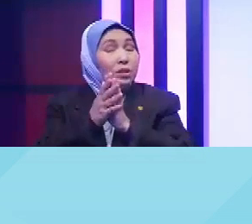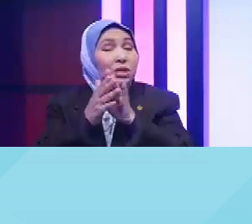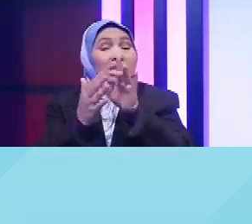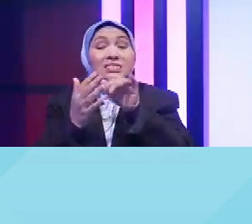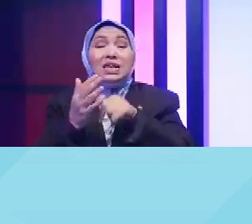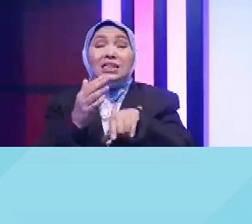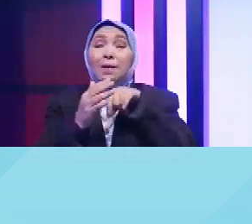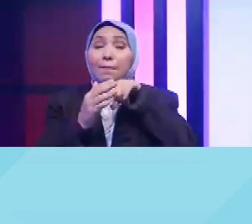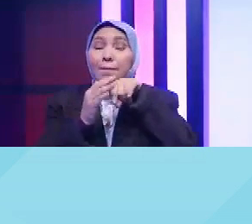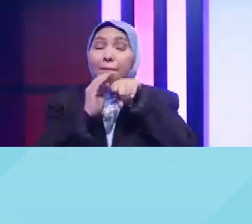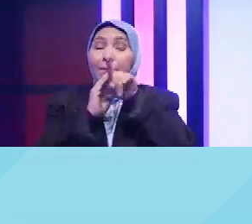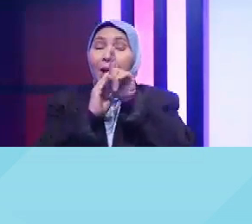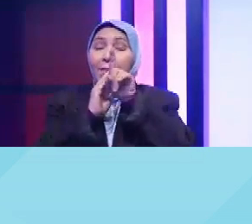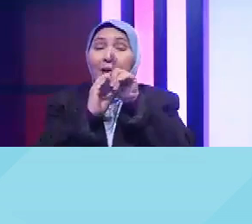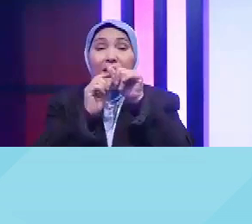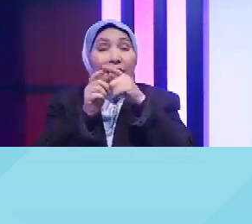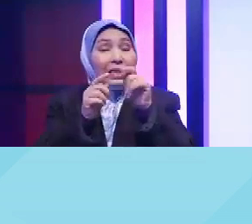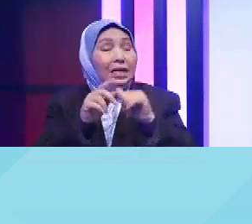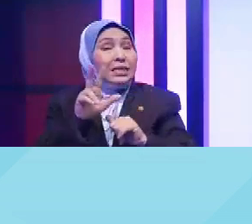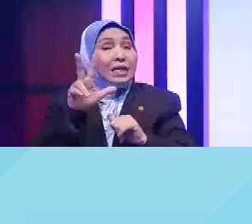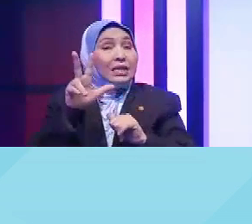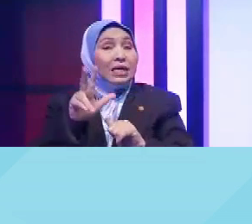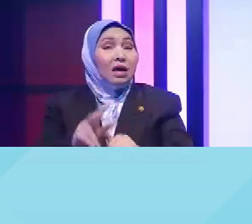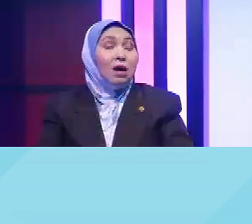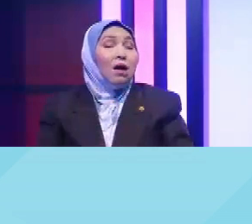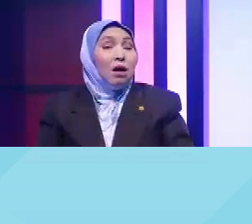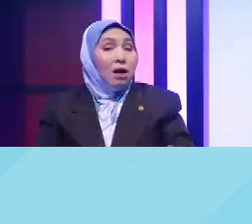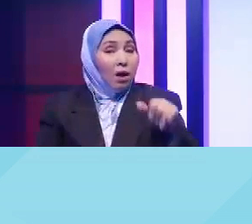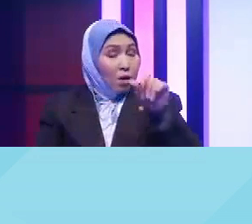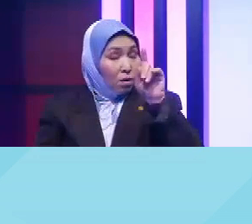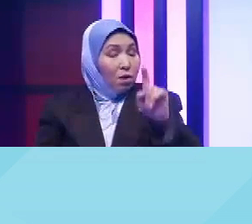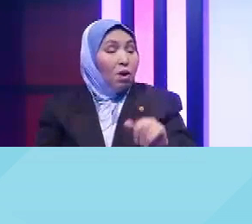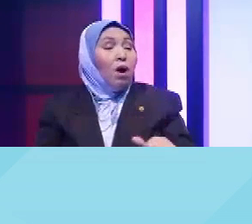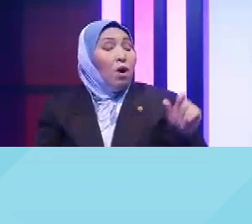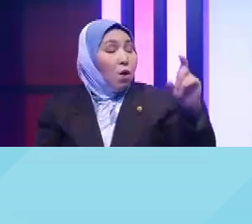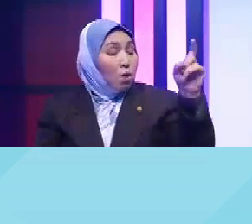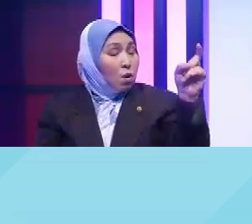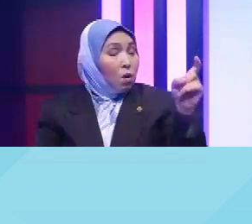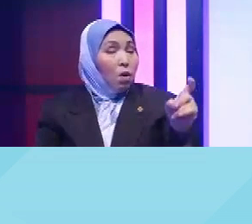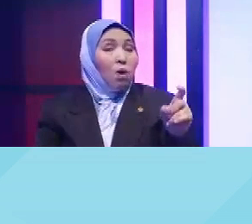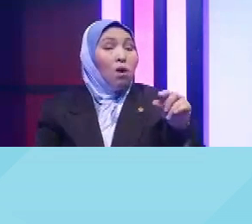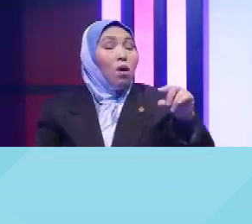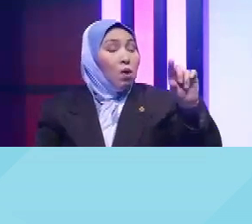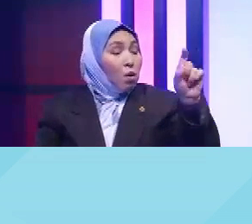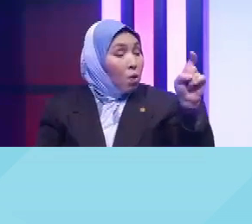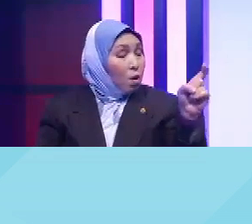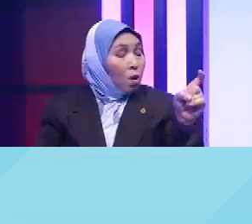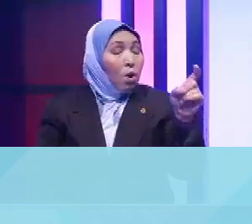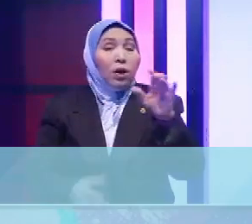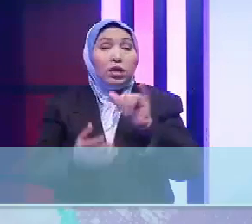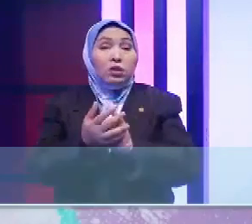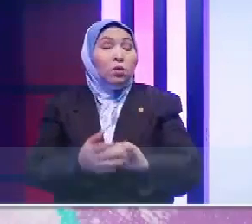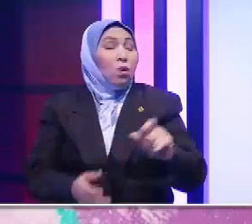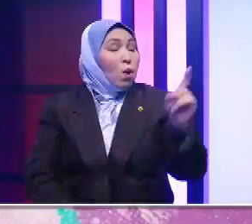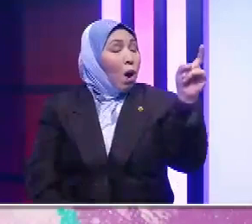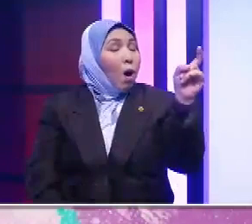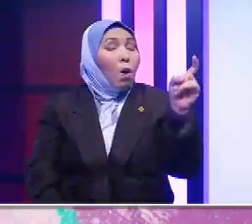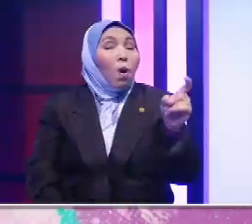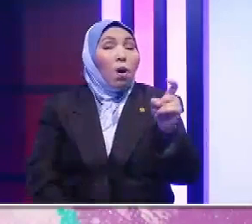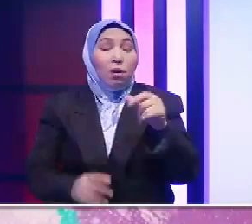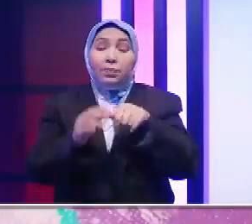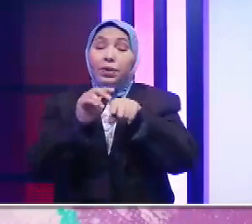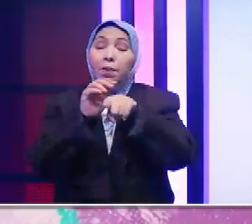pada gigi kacip atas, kan. Ada tiga huruf, tha, dha, wa, wa, kan, wa.